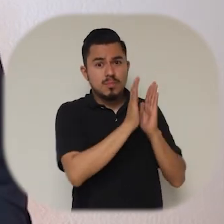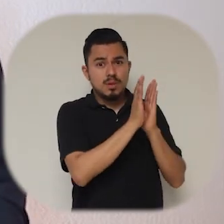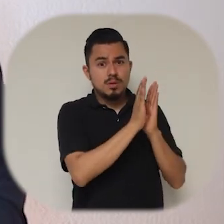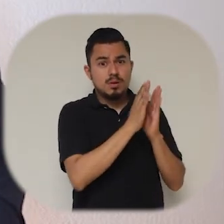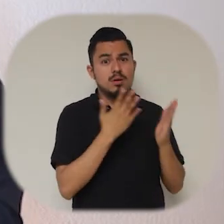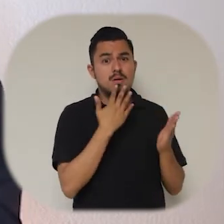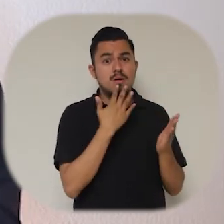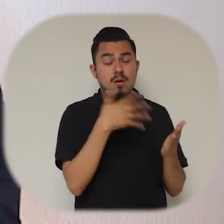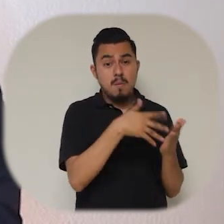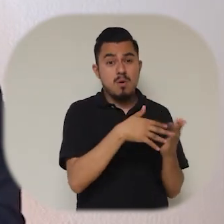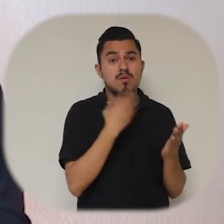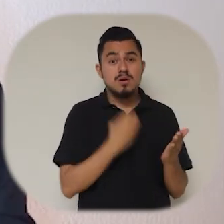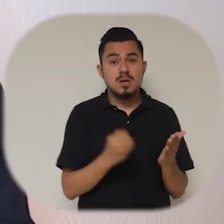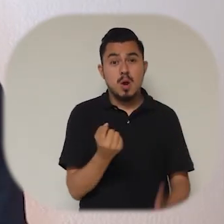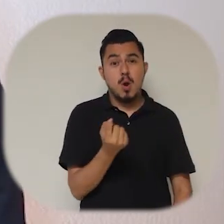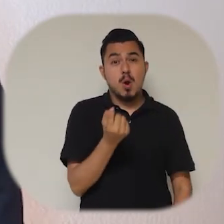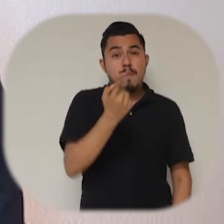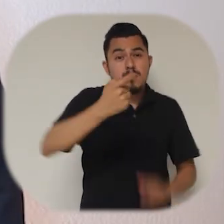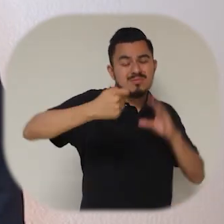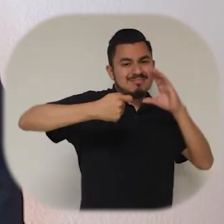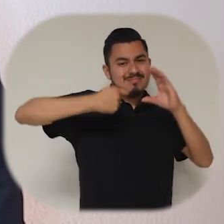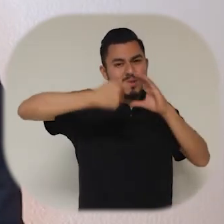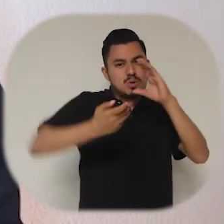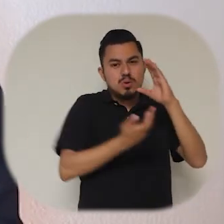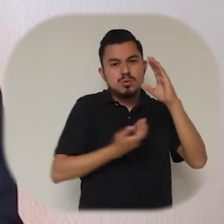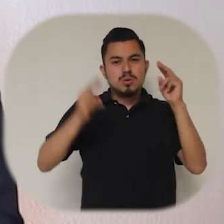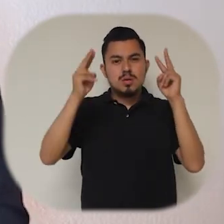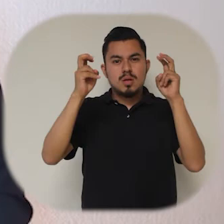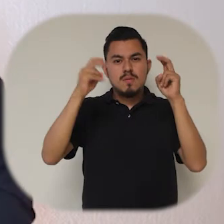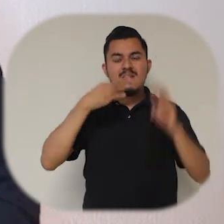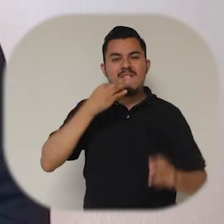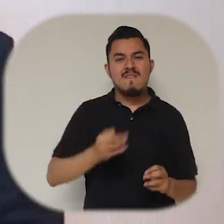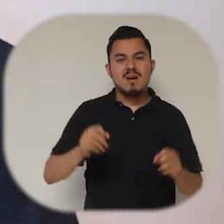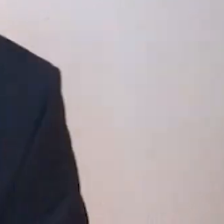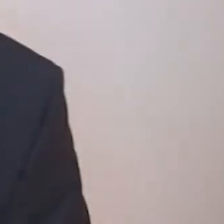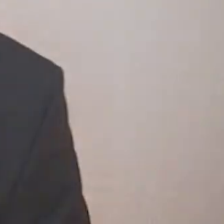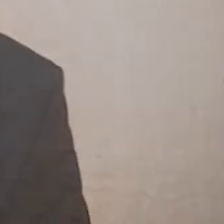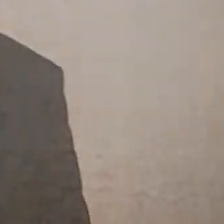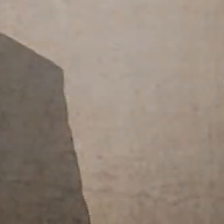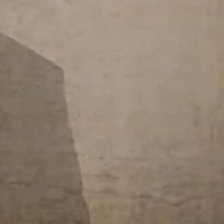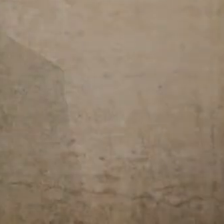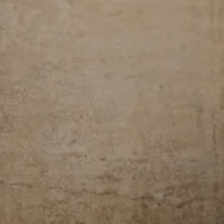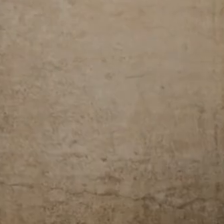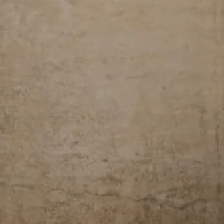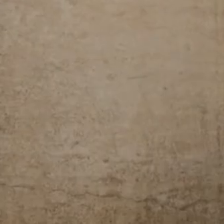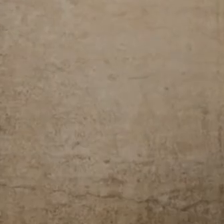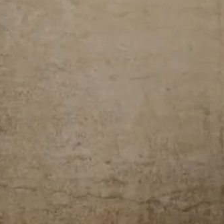메시지입니다. 그 참된 왕의 메시지를 다음 시간에 조금 더 연이어서 하도록 하겠습니다.